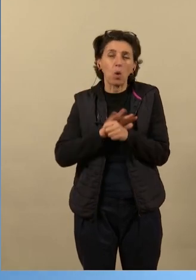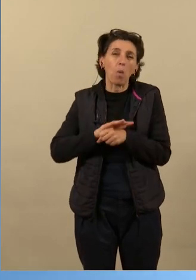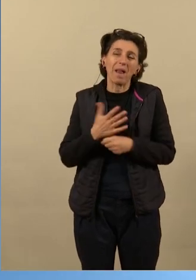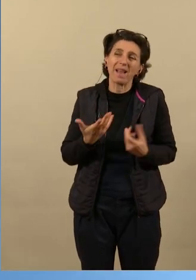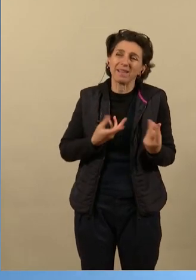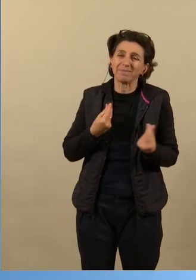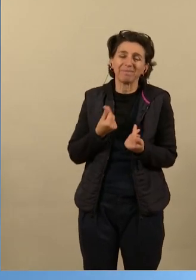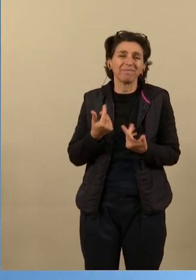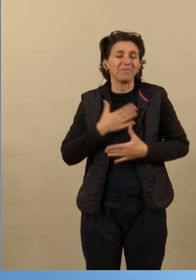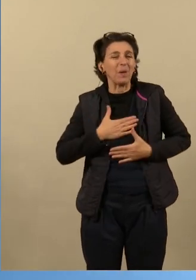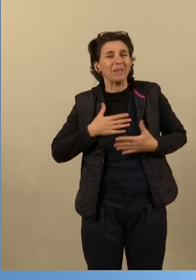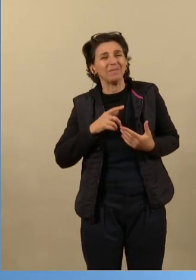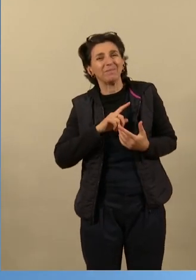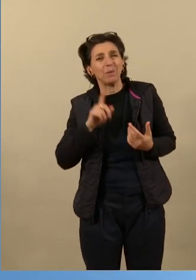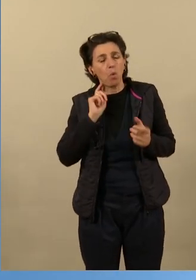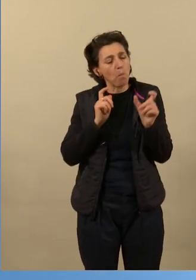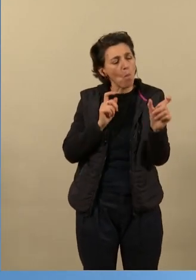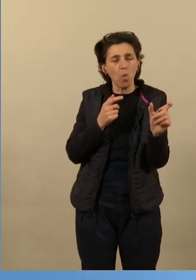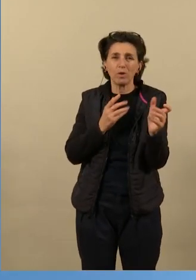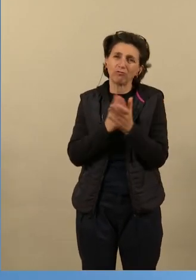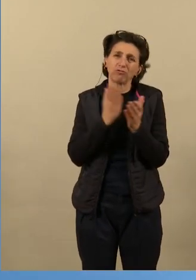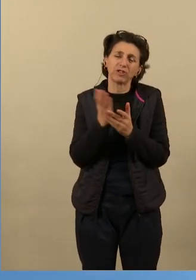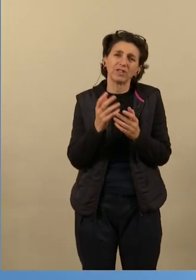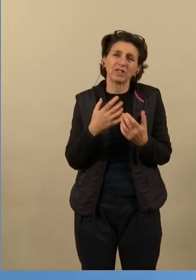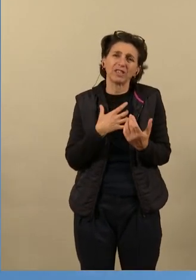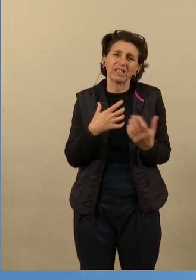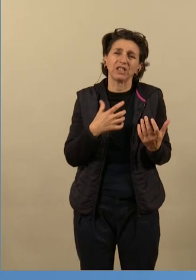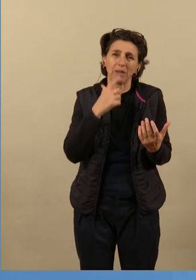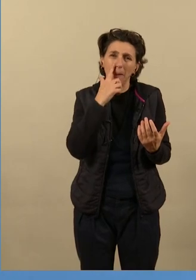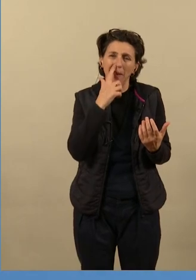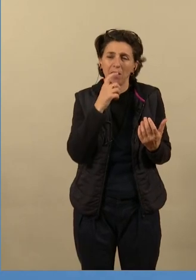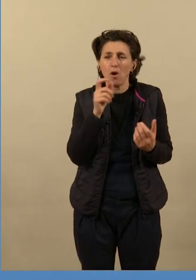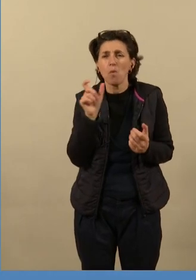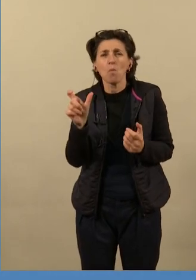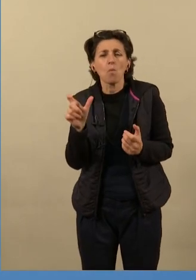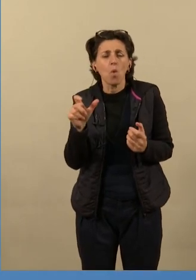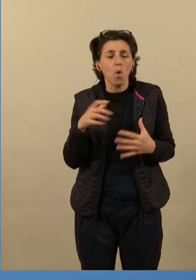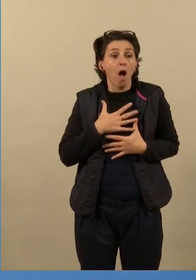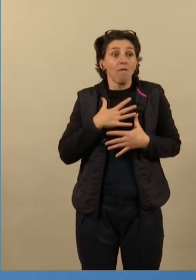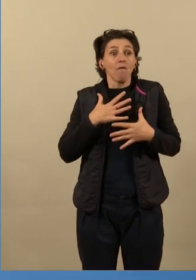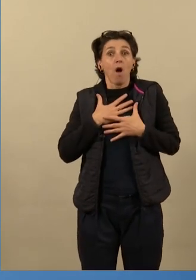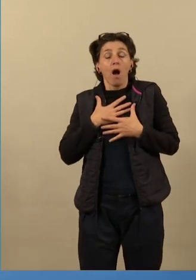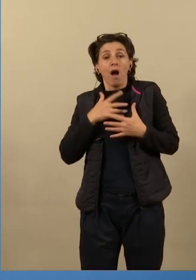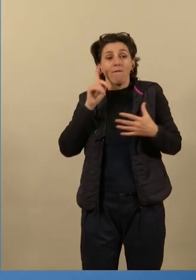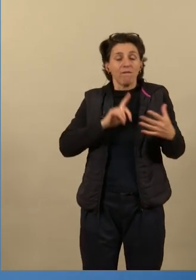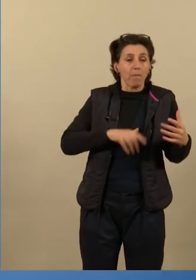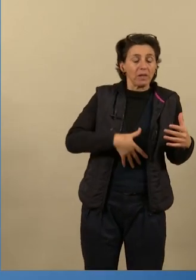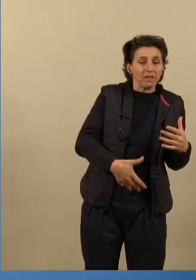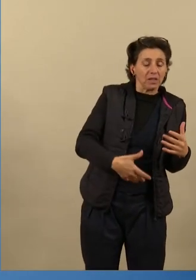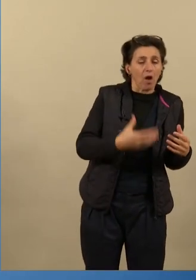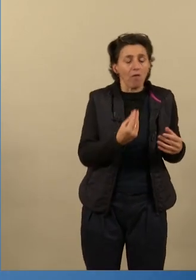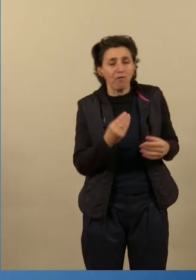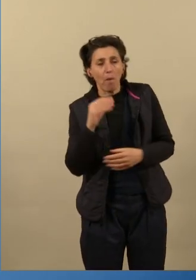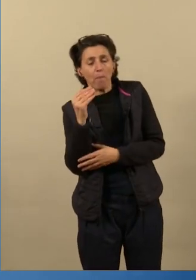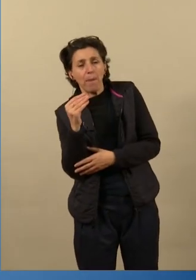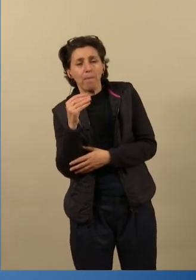parce que les mots ont évidemment un sens et apprendre avec effroi les massacre de femmes enceintes d'enfant de bébés et de vieillard et faire